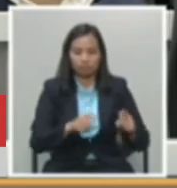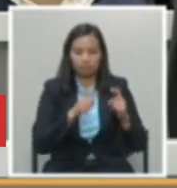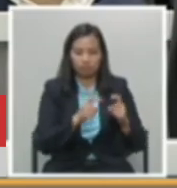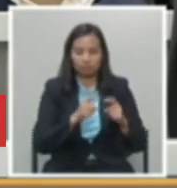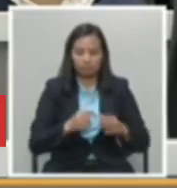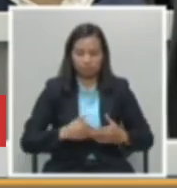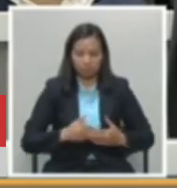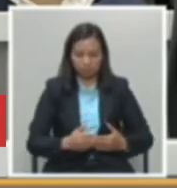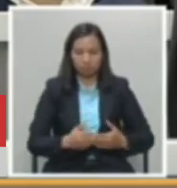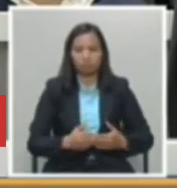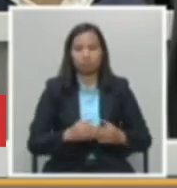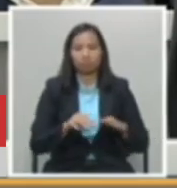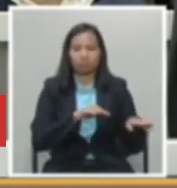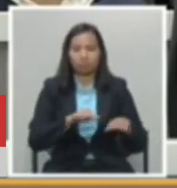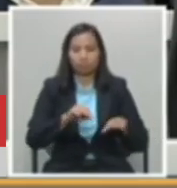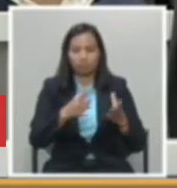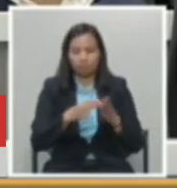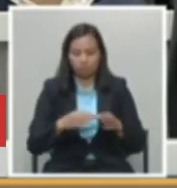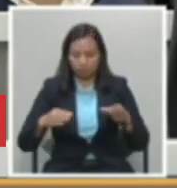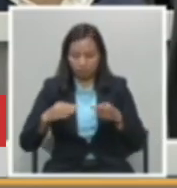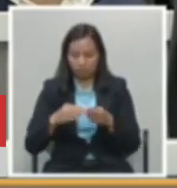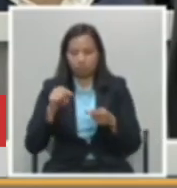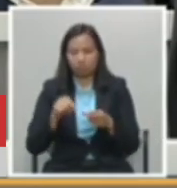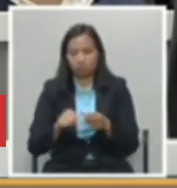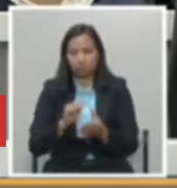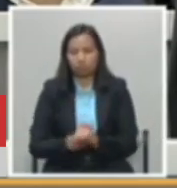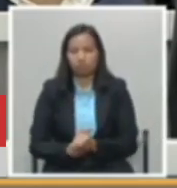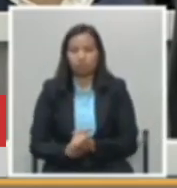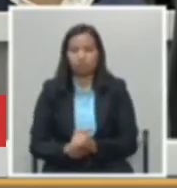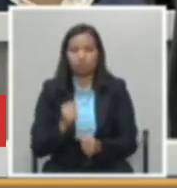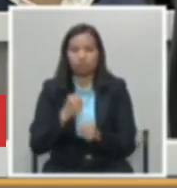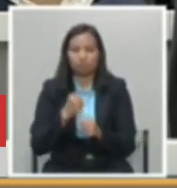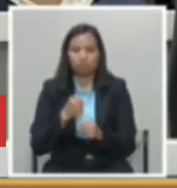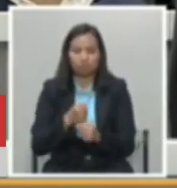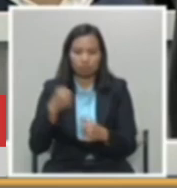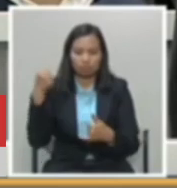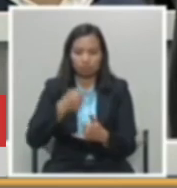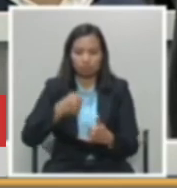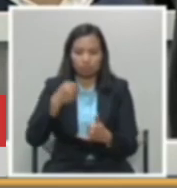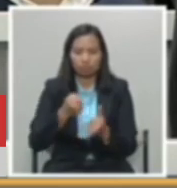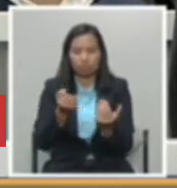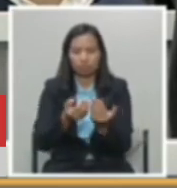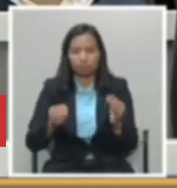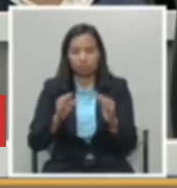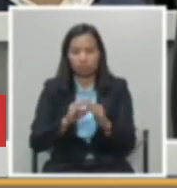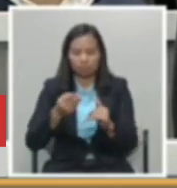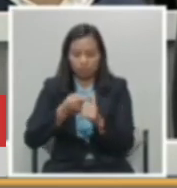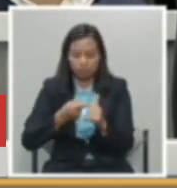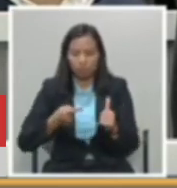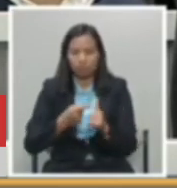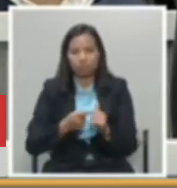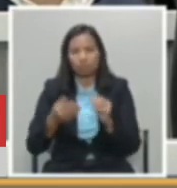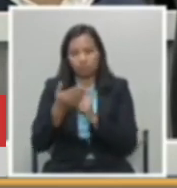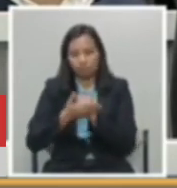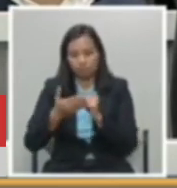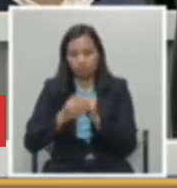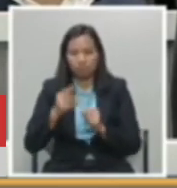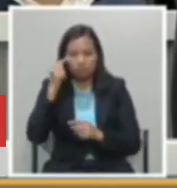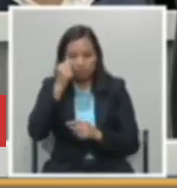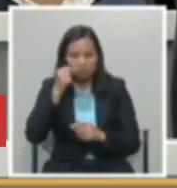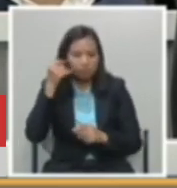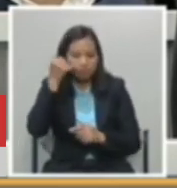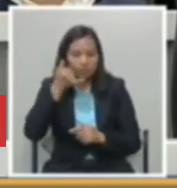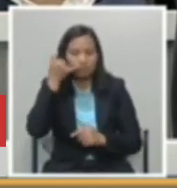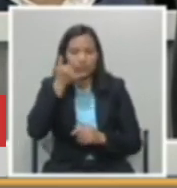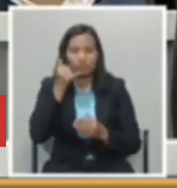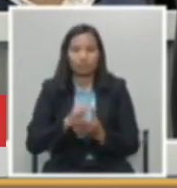พร้อมหมู่นี้มีเด็กเสี่ยงที่จะทำร้ายครอบครัวหรือทำร้ายตายายได้อย่างไร